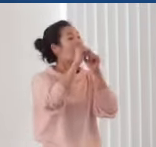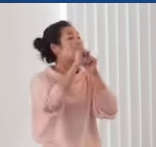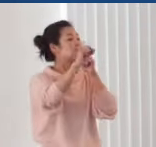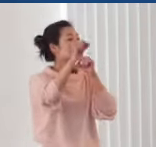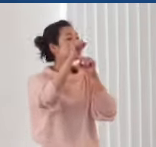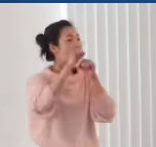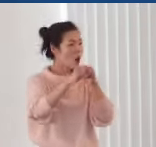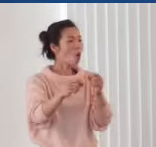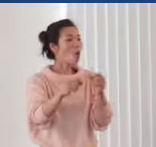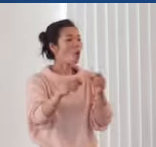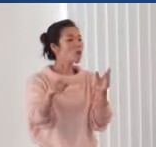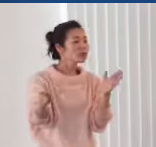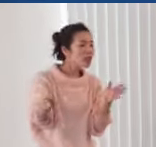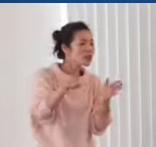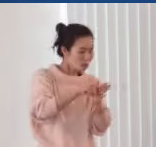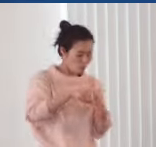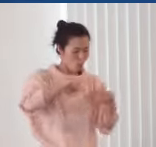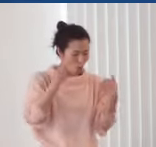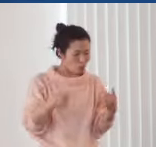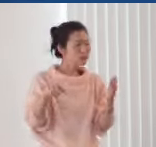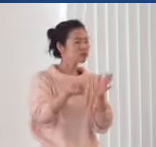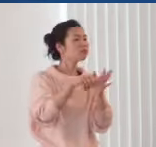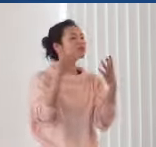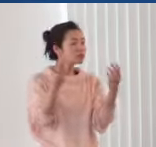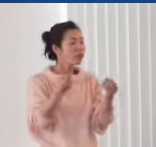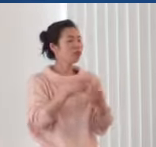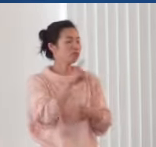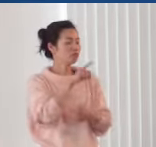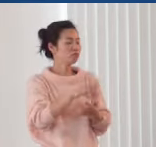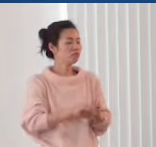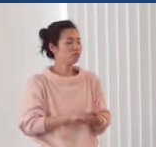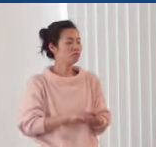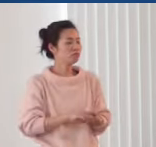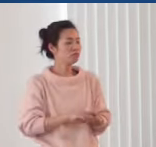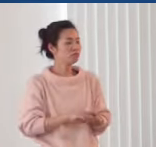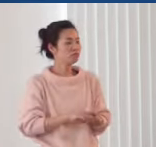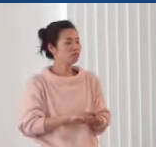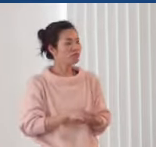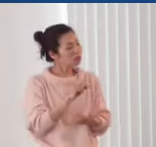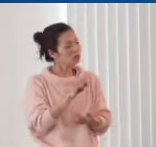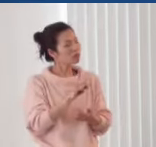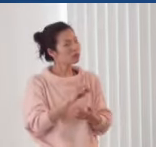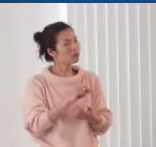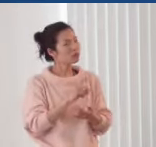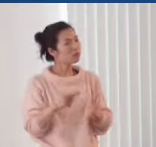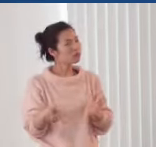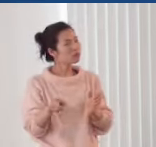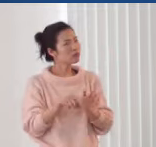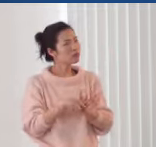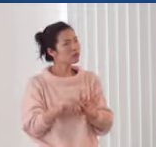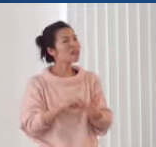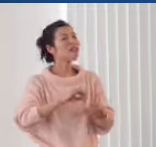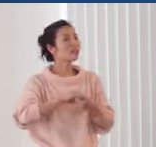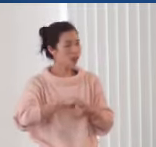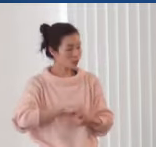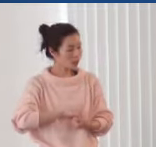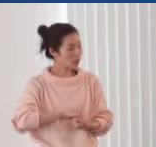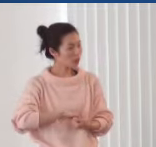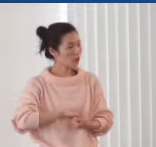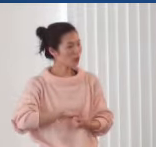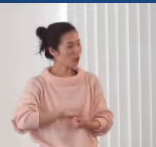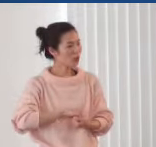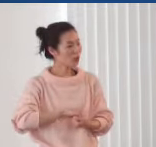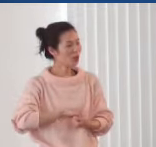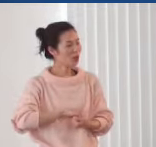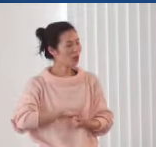セットしたっていうんです。だからこの方がこうすっきりきますね。 永遠への思いというと永遠を憧れるとか